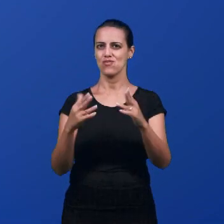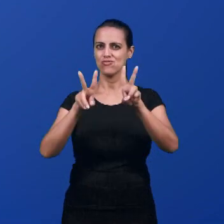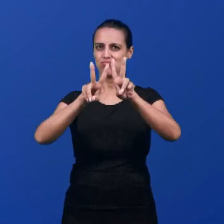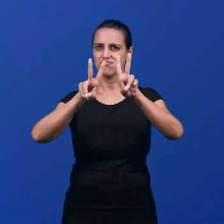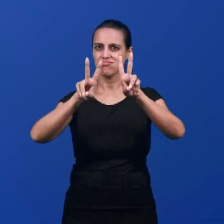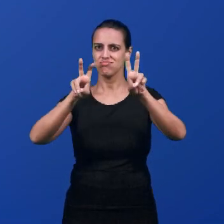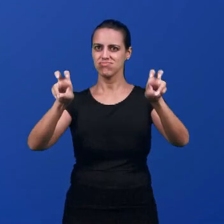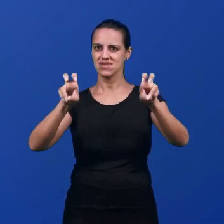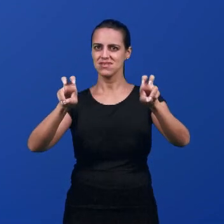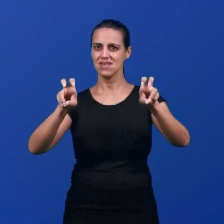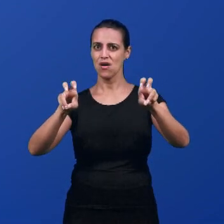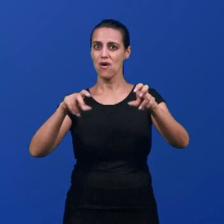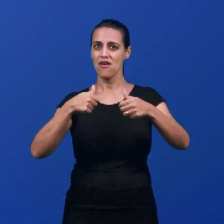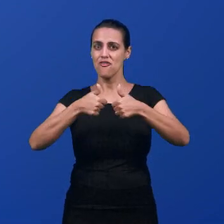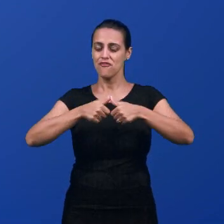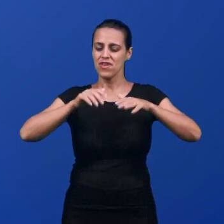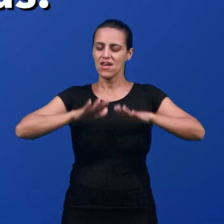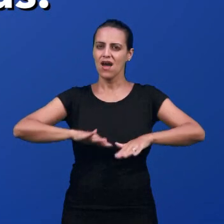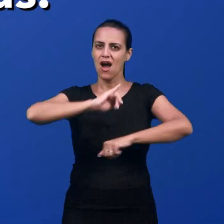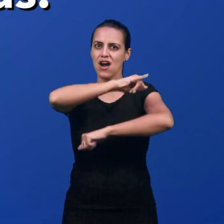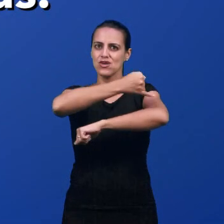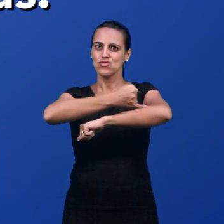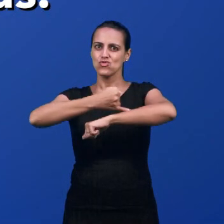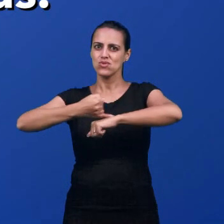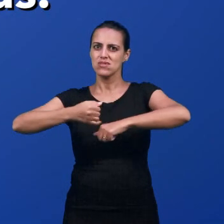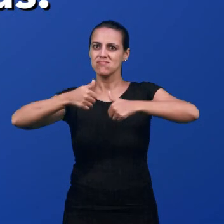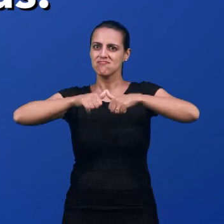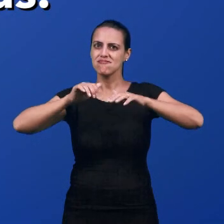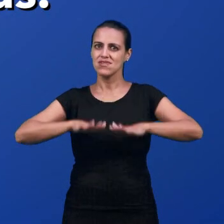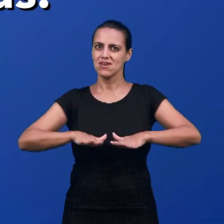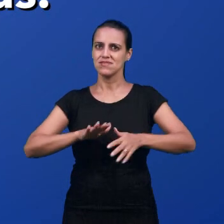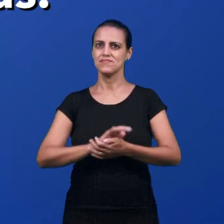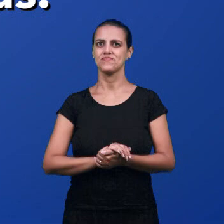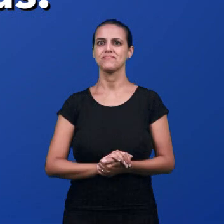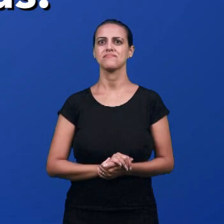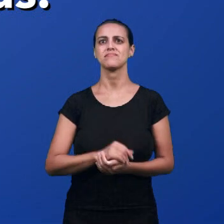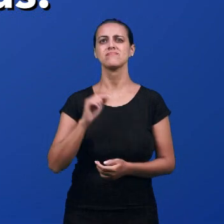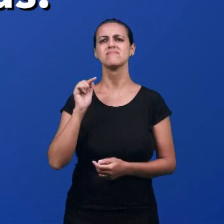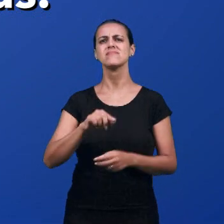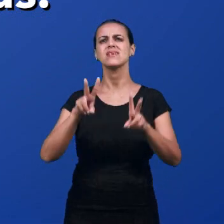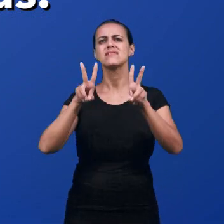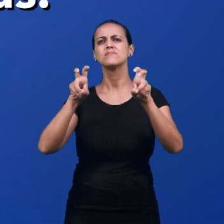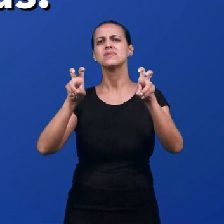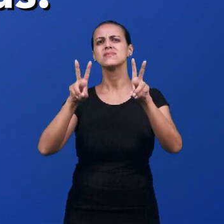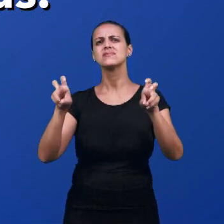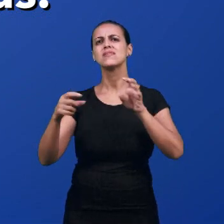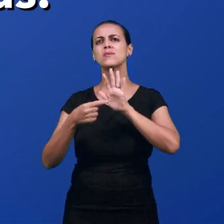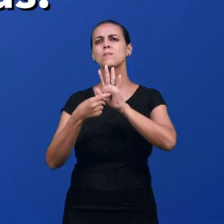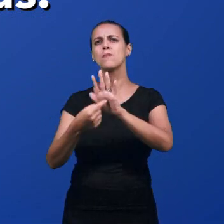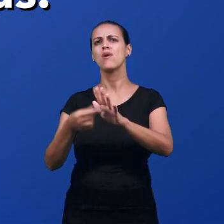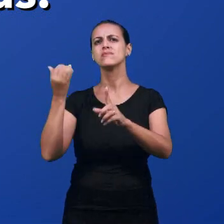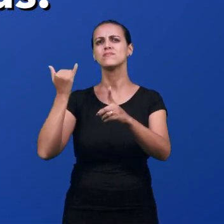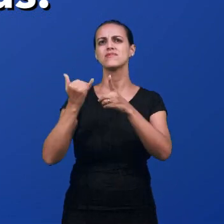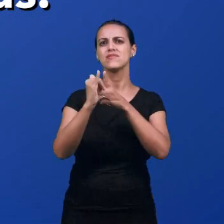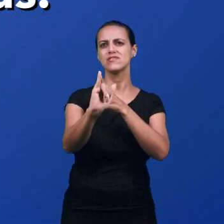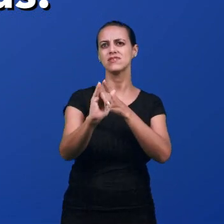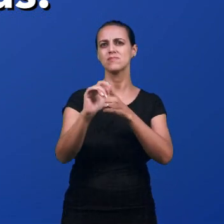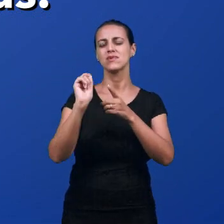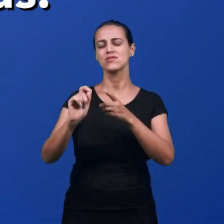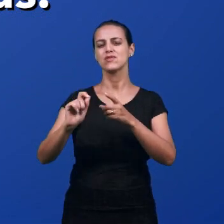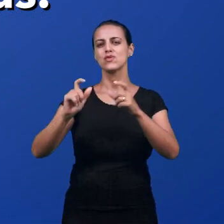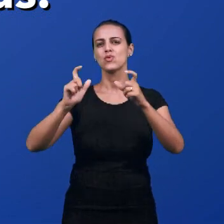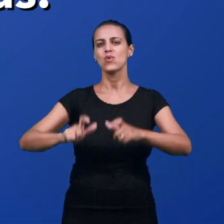là, le Jourdain? Ils sont passés la nuit avant de le traverser. Cette expression